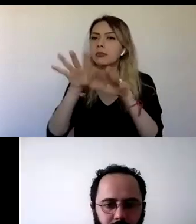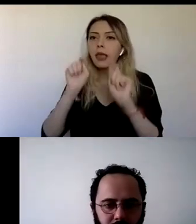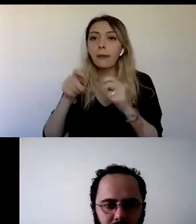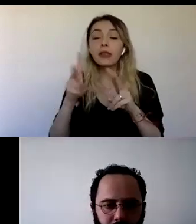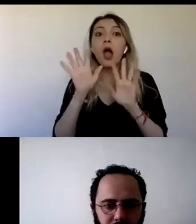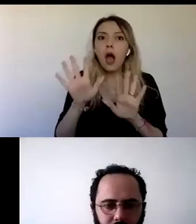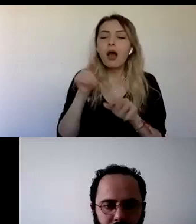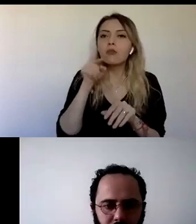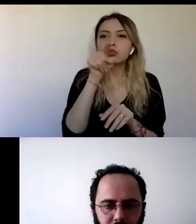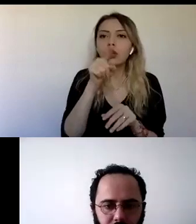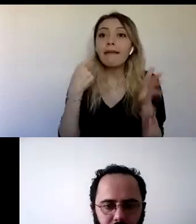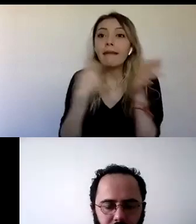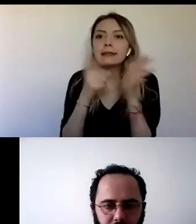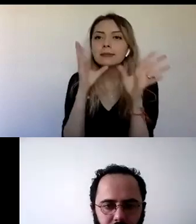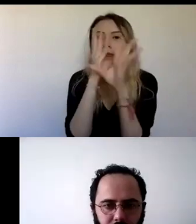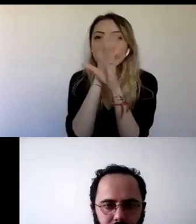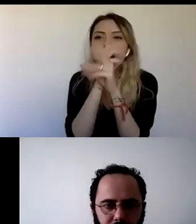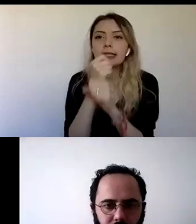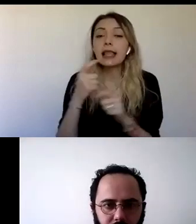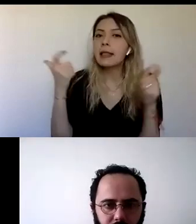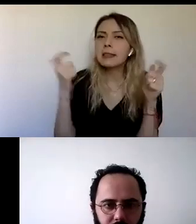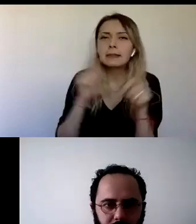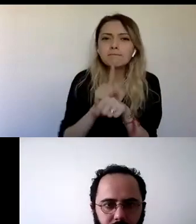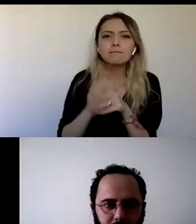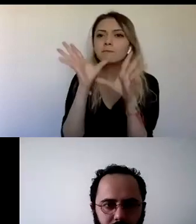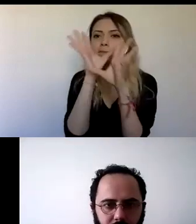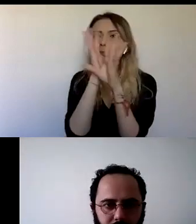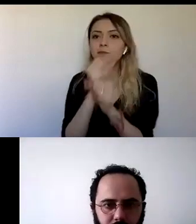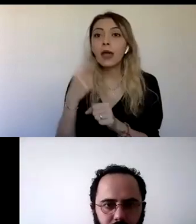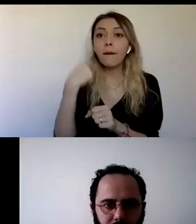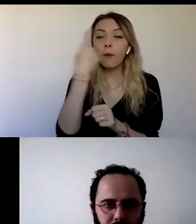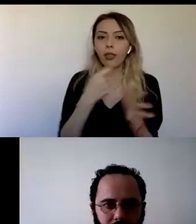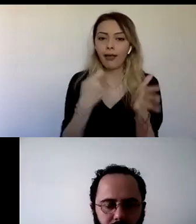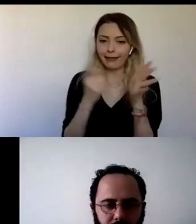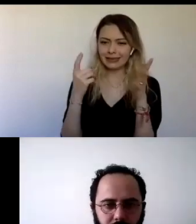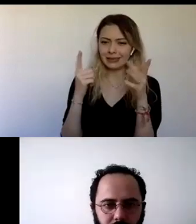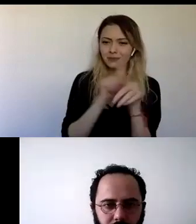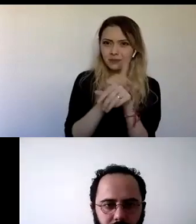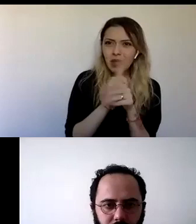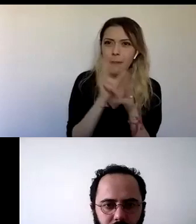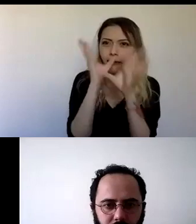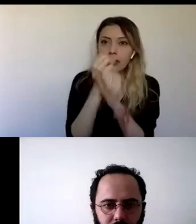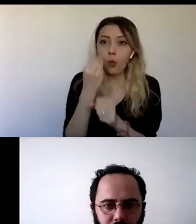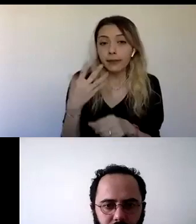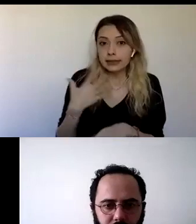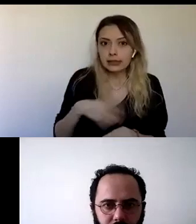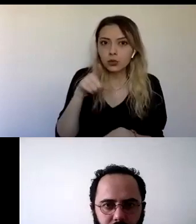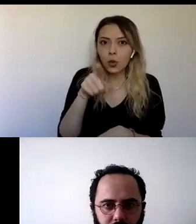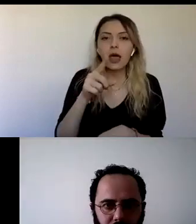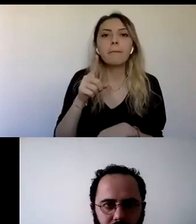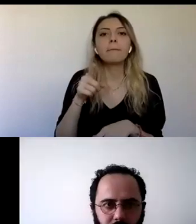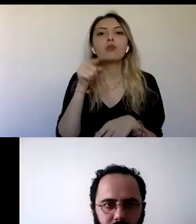yayınladığını kimse bilmiyor. Dolayısıyla bir takım anonim bir içerik yayınlamak istiyorsanız, hani bir rapor yayınlamak istiyorsanız